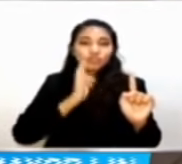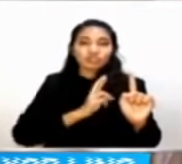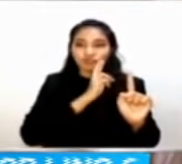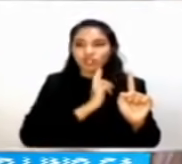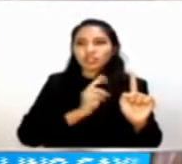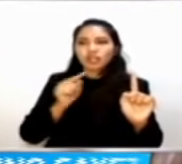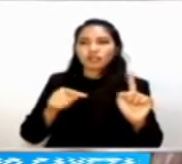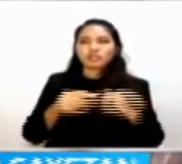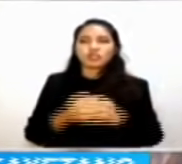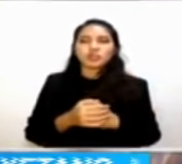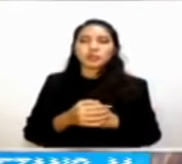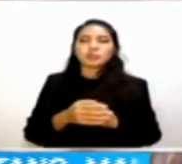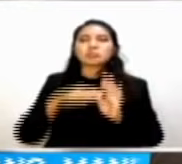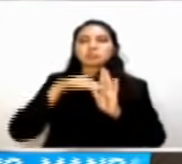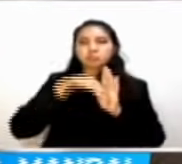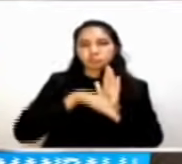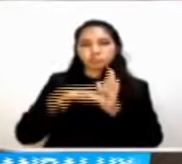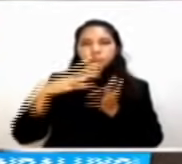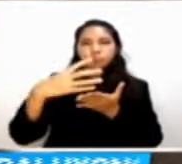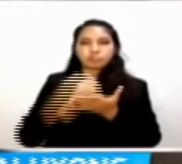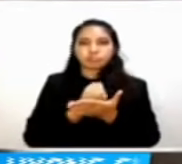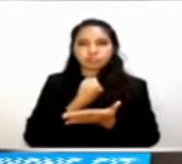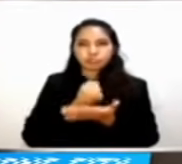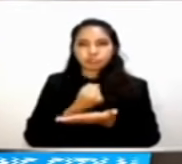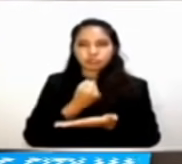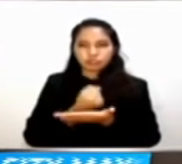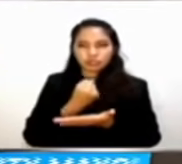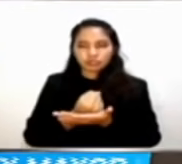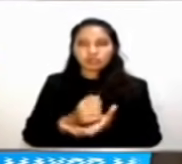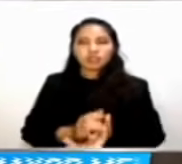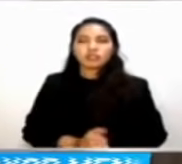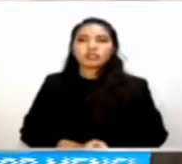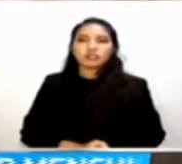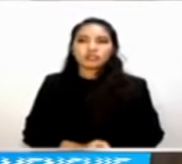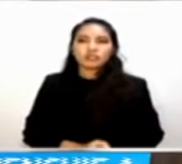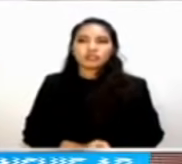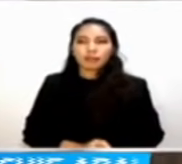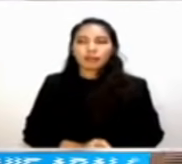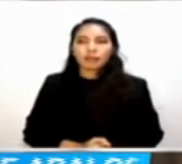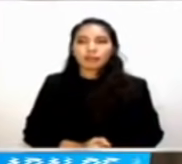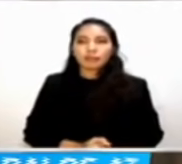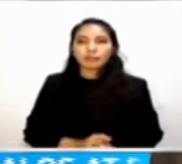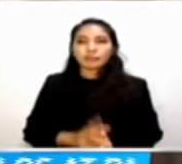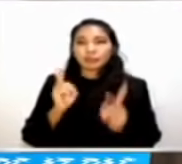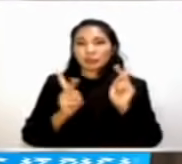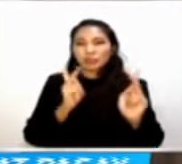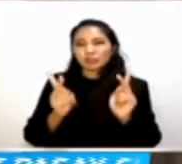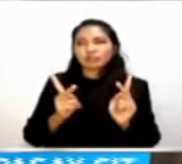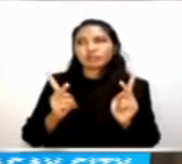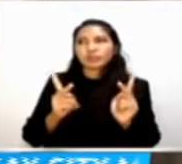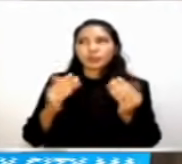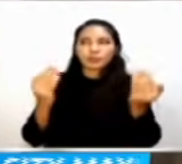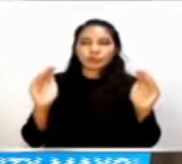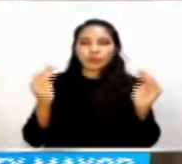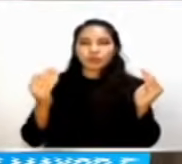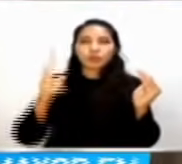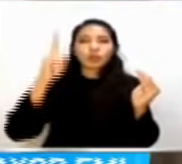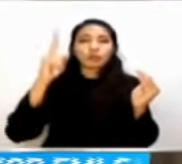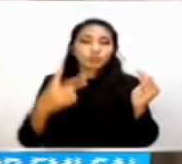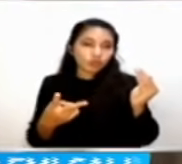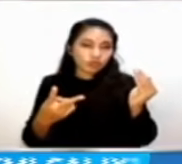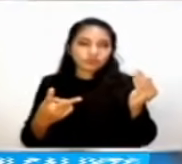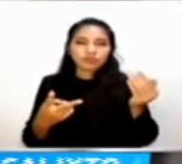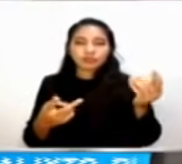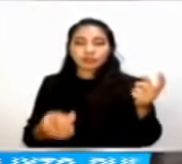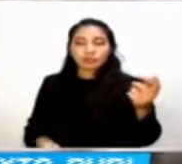ECQ sa NCR Plus bubble. Halos ano yung tao, halos 1/4 lang, kumbaga noon marami talaga. Hindi man lang mga